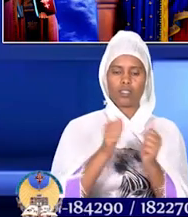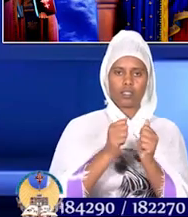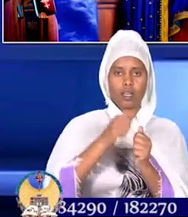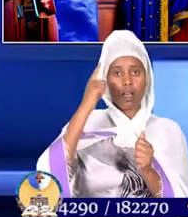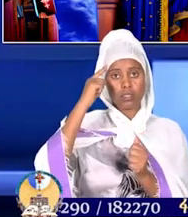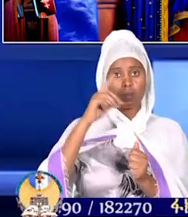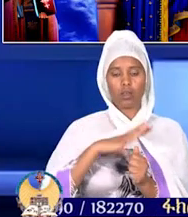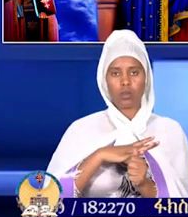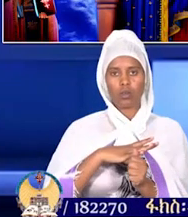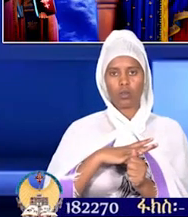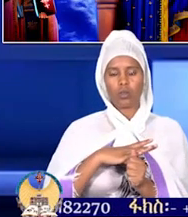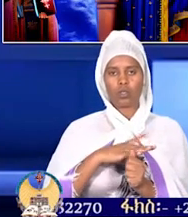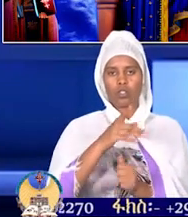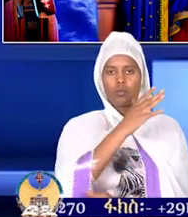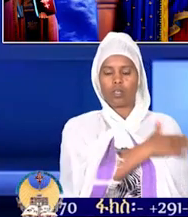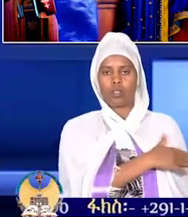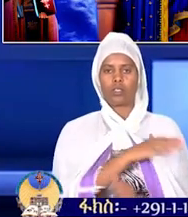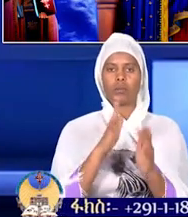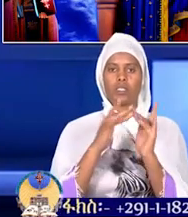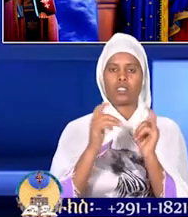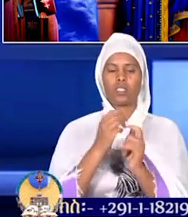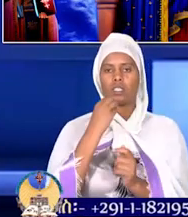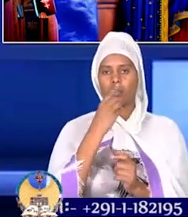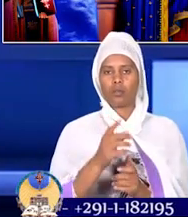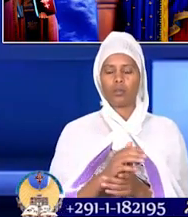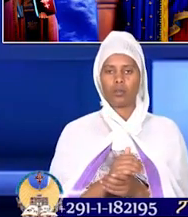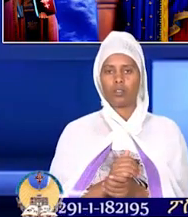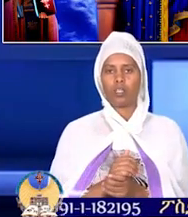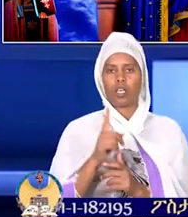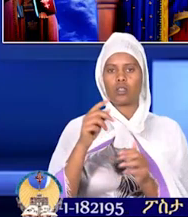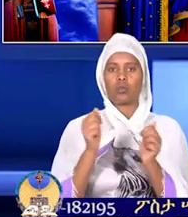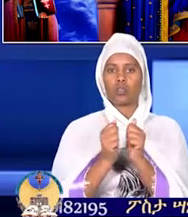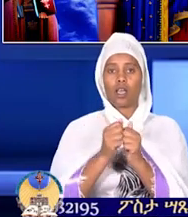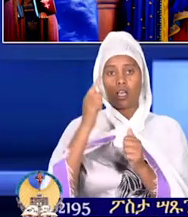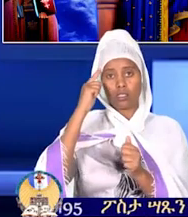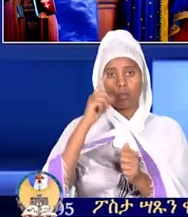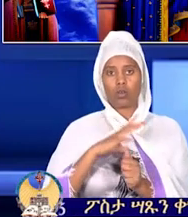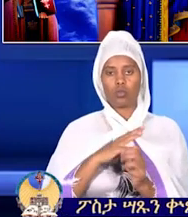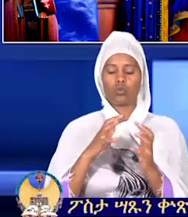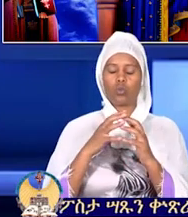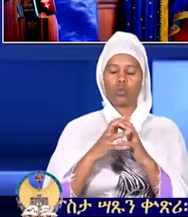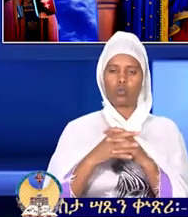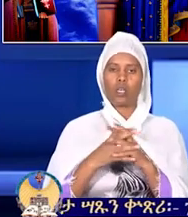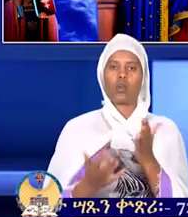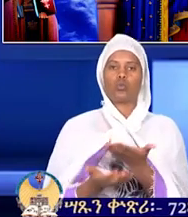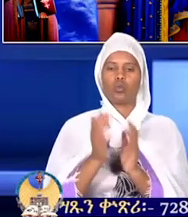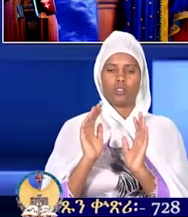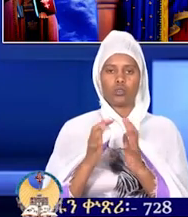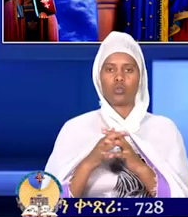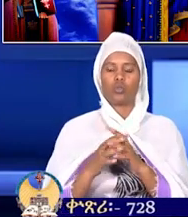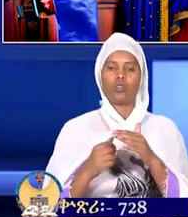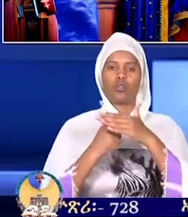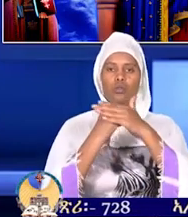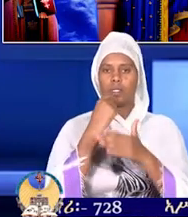ከሎ ሓደ ነገር ክሓስብ ከሎ ነቶም ኣገልገልቲ ቤተ ክርስቲያን እንታይ ዝብሎም ሓደ ጉዳይ ሓስብ ኣለኹ እሞ ብፀሎት